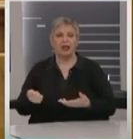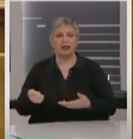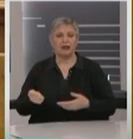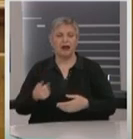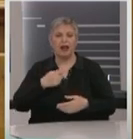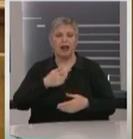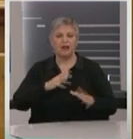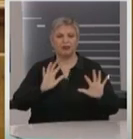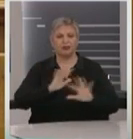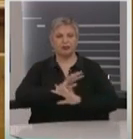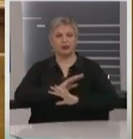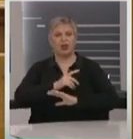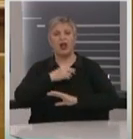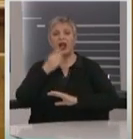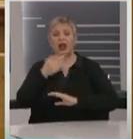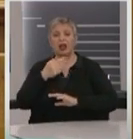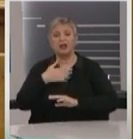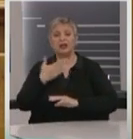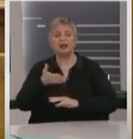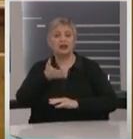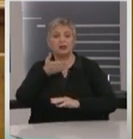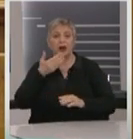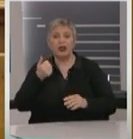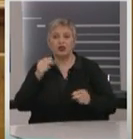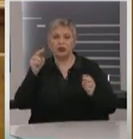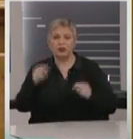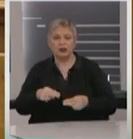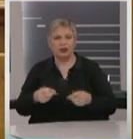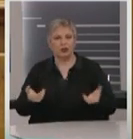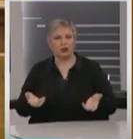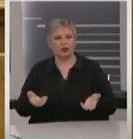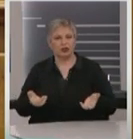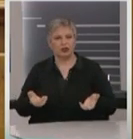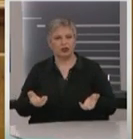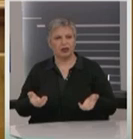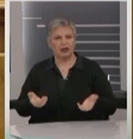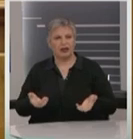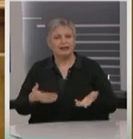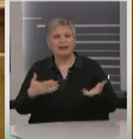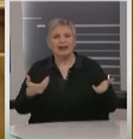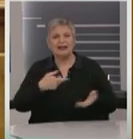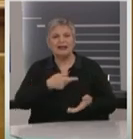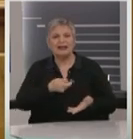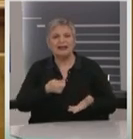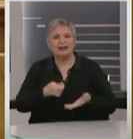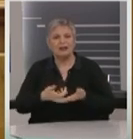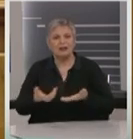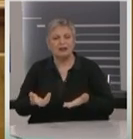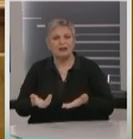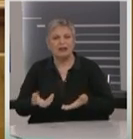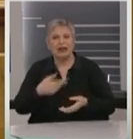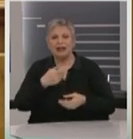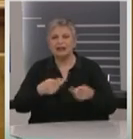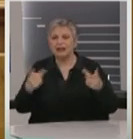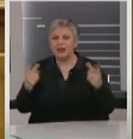απροσδιόριστης μείωση των δαπανών. Τι δεν μας λέτε κύριε Μητσοτάκη, ποιον δαπανό, ποιες δαπάνες θα